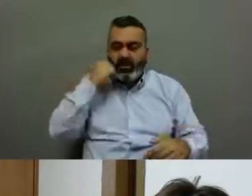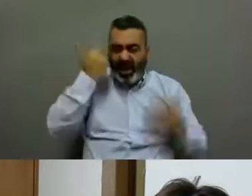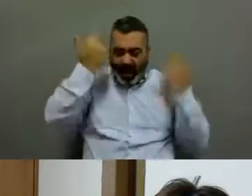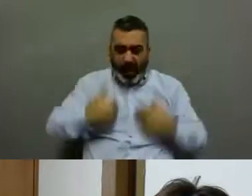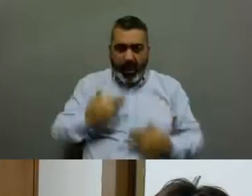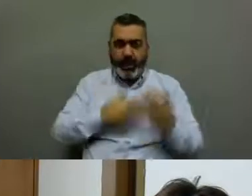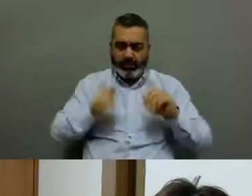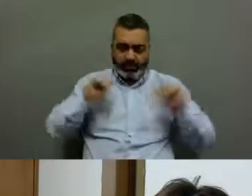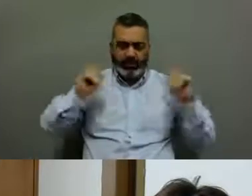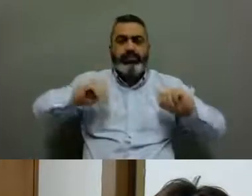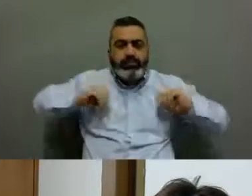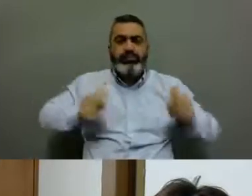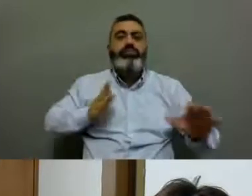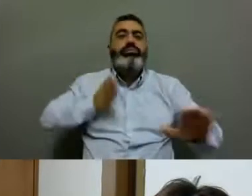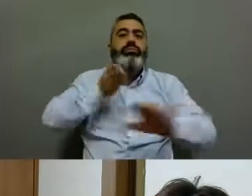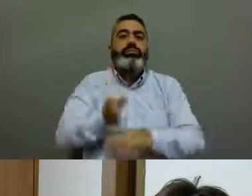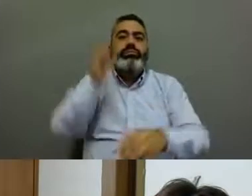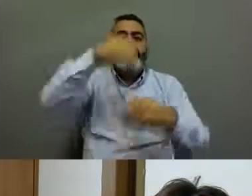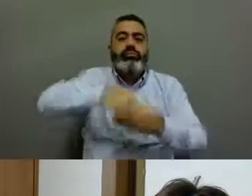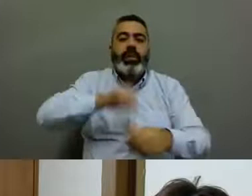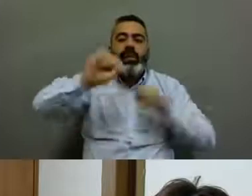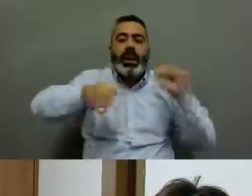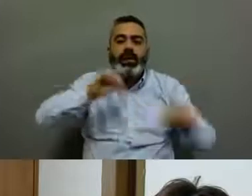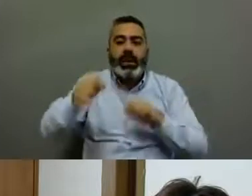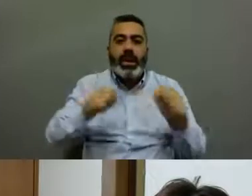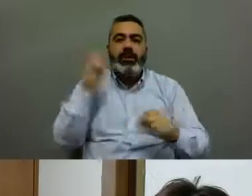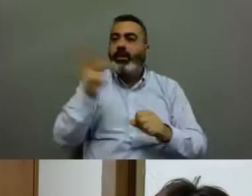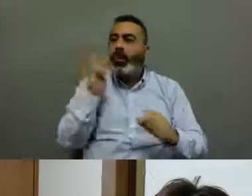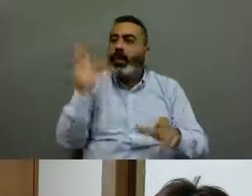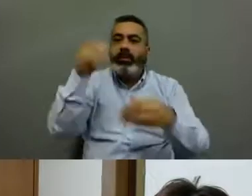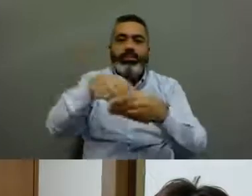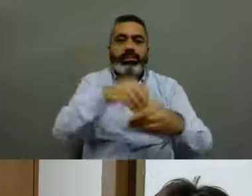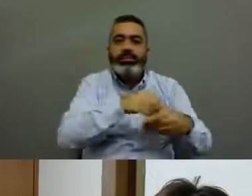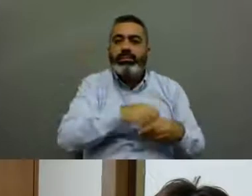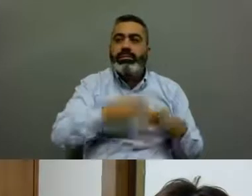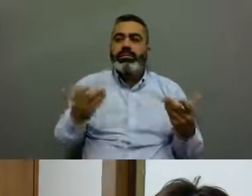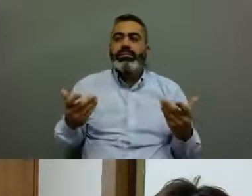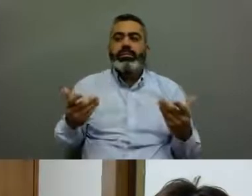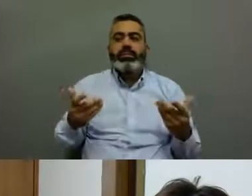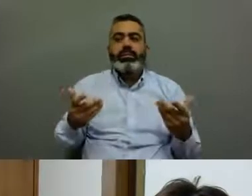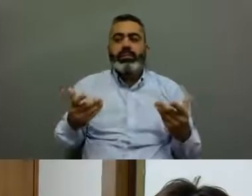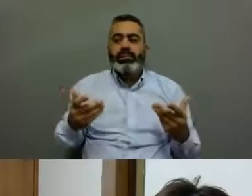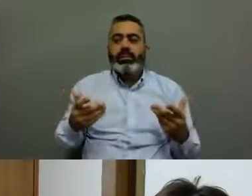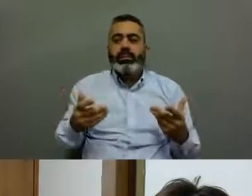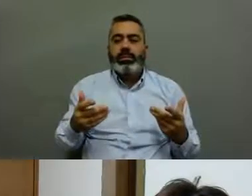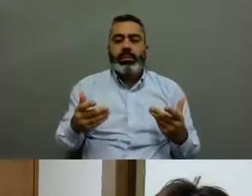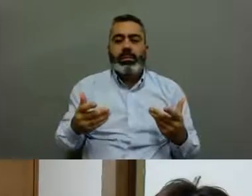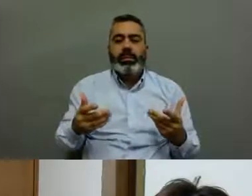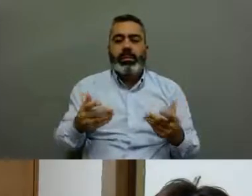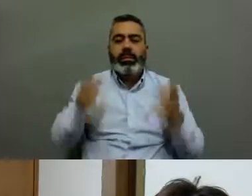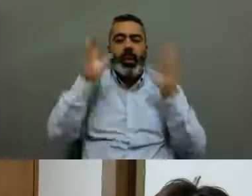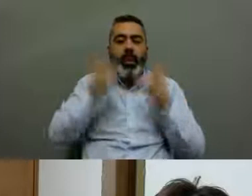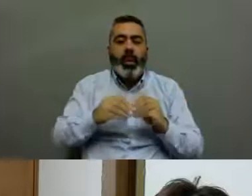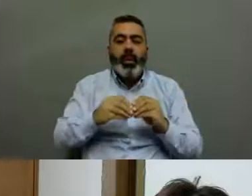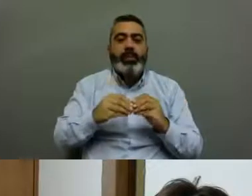τους και να συμμετέχουν το ίδιο στυλ σε μια κοινωνική ζωή που στερούνταν για την άλφα ή τα